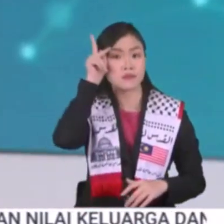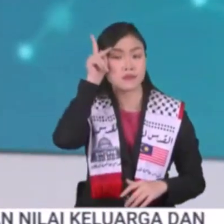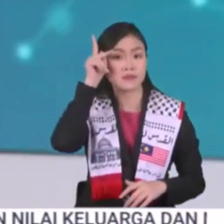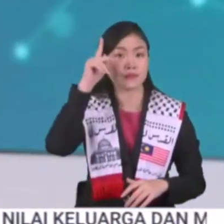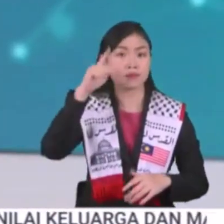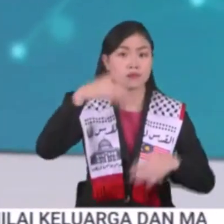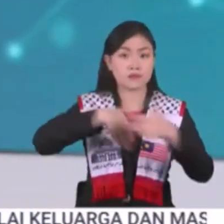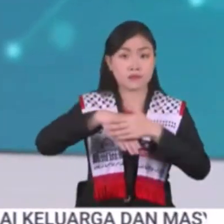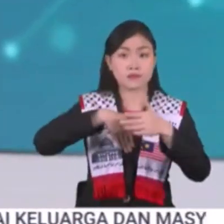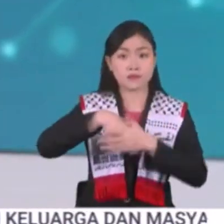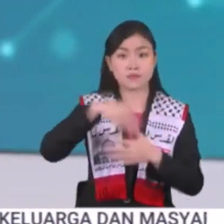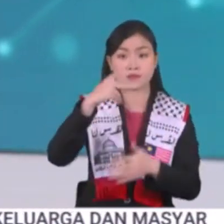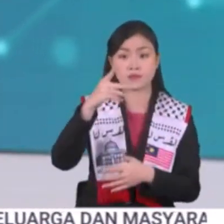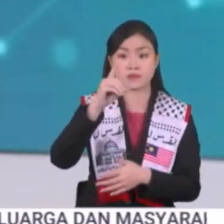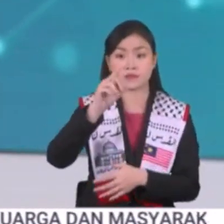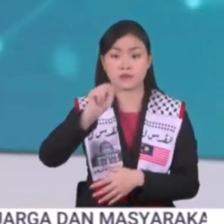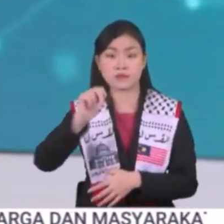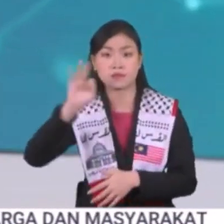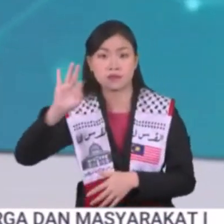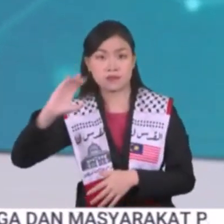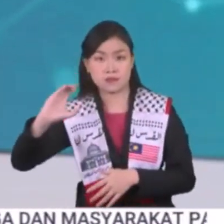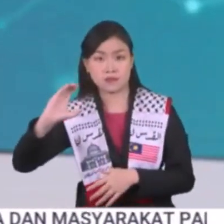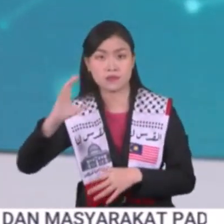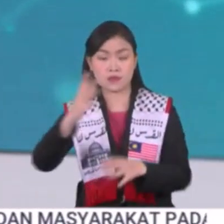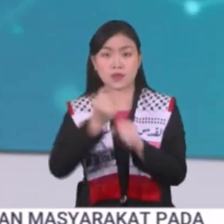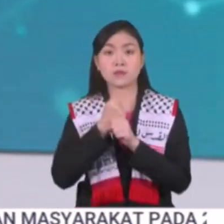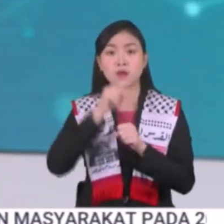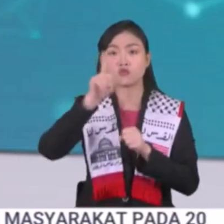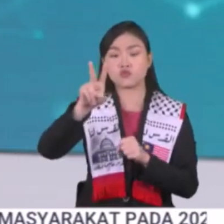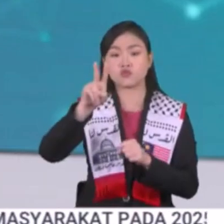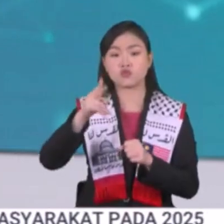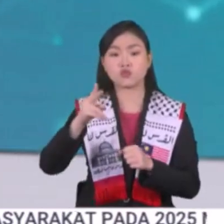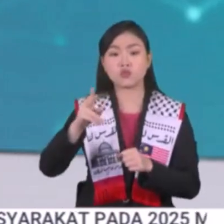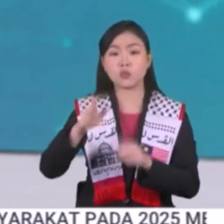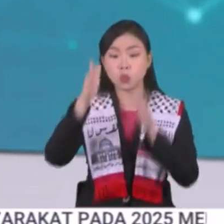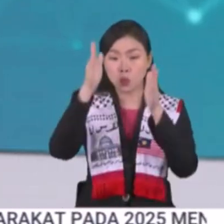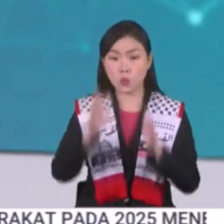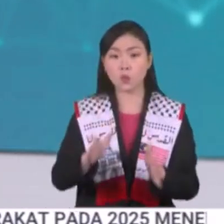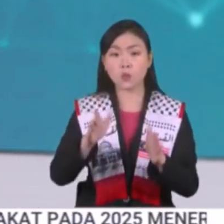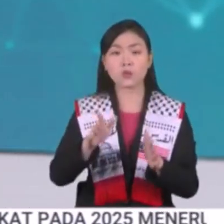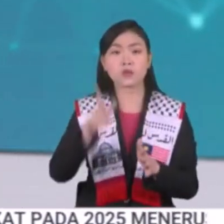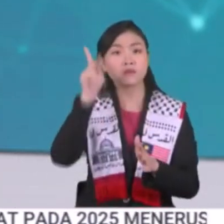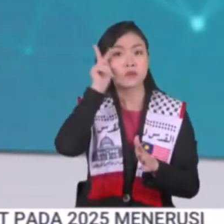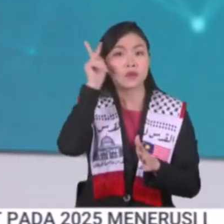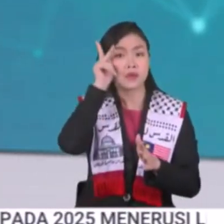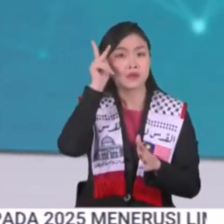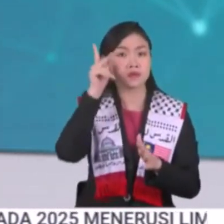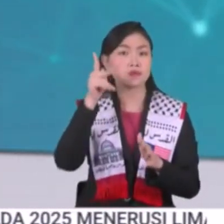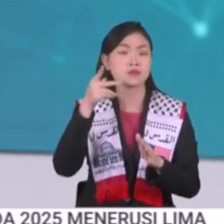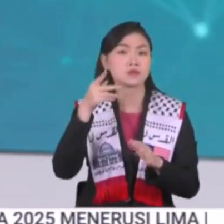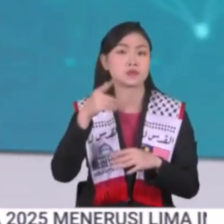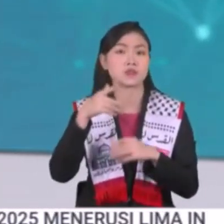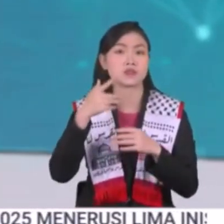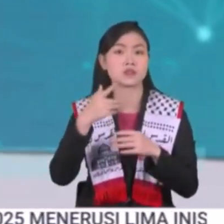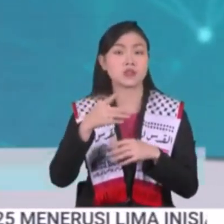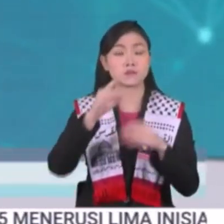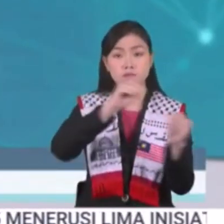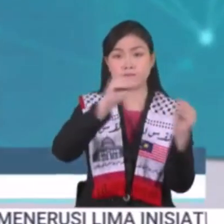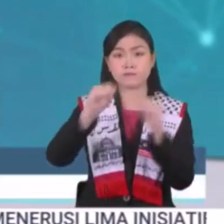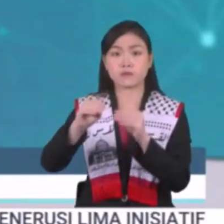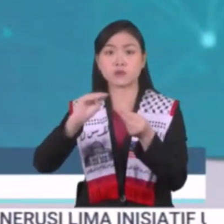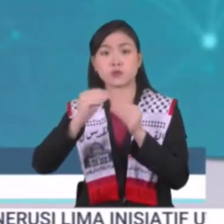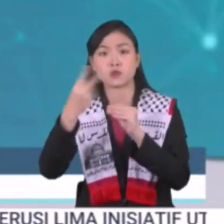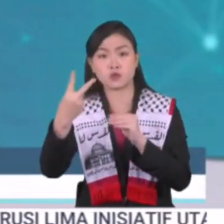Kelantan Darul Naim FC, KDN FC membawa pulang dua anak jati negeri itu pada jendela perpindahan kedua